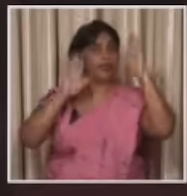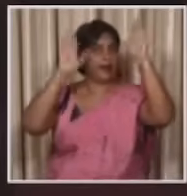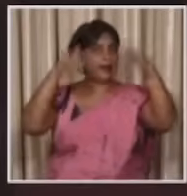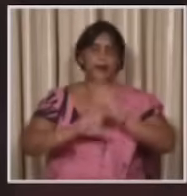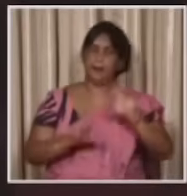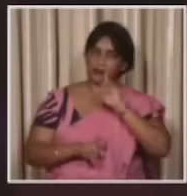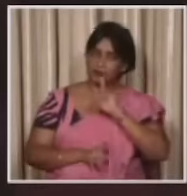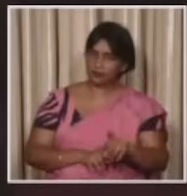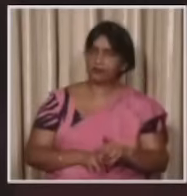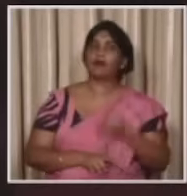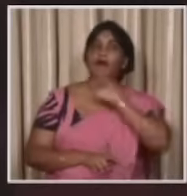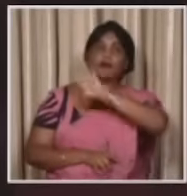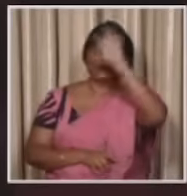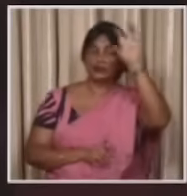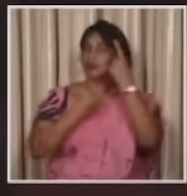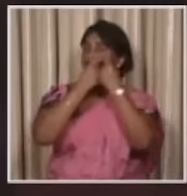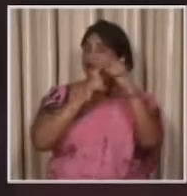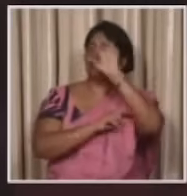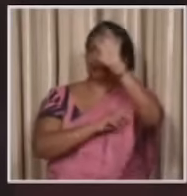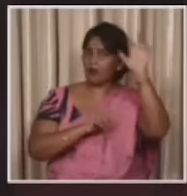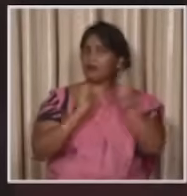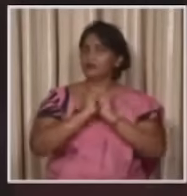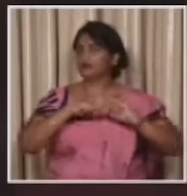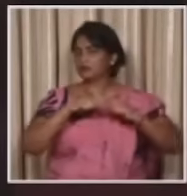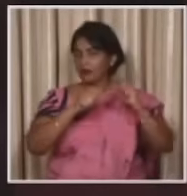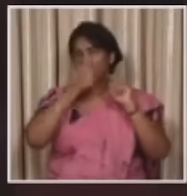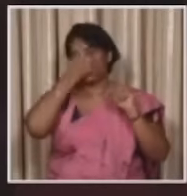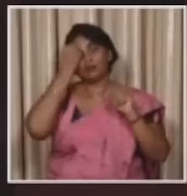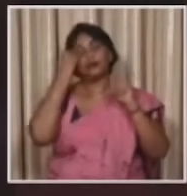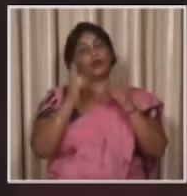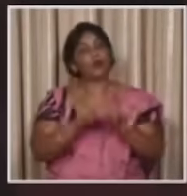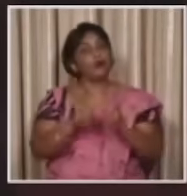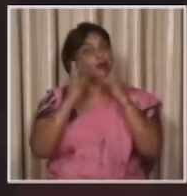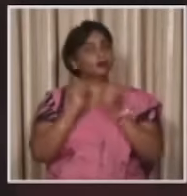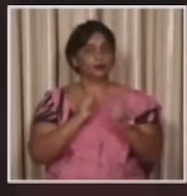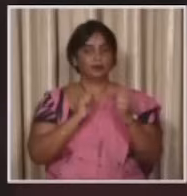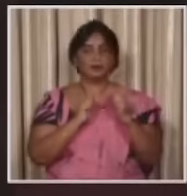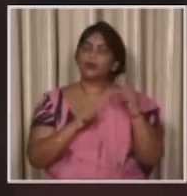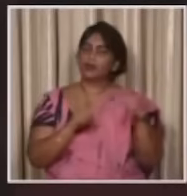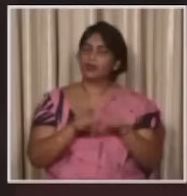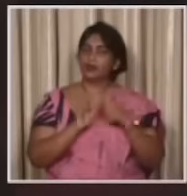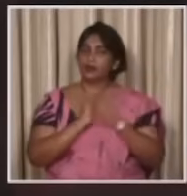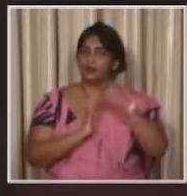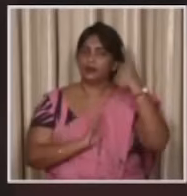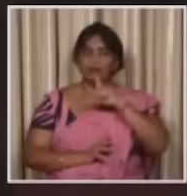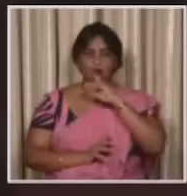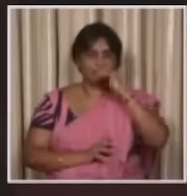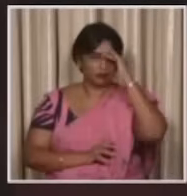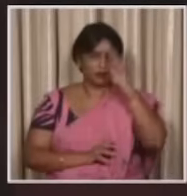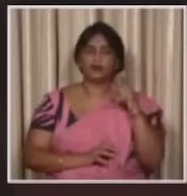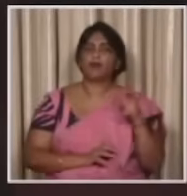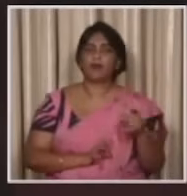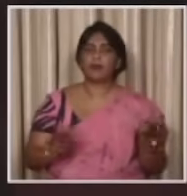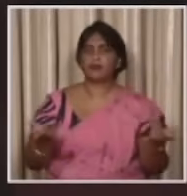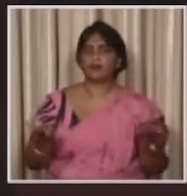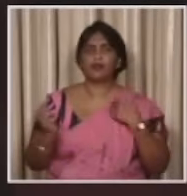කියනවා. දැන් ඒ රටවල් වල විවිධ රටවල් වල මේ කටයුත්ත කරගෙන යන ක්‍රමයට නොමයි කරන්න කියන්නේ. ගරු නියෝජ කතානායකතුමනි,